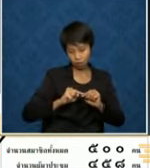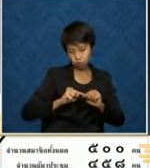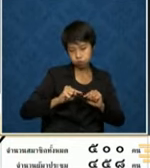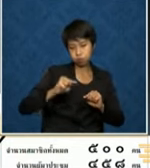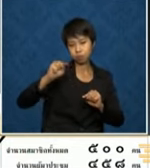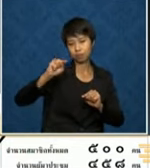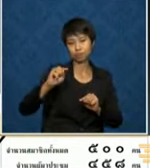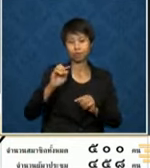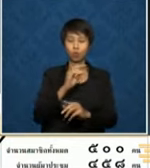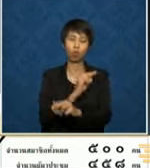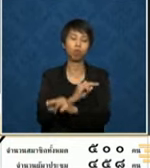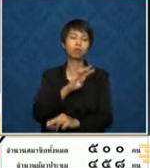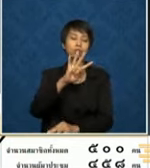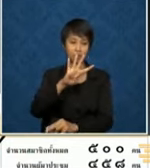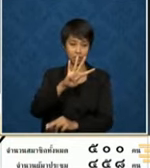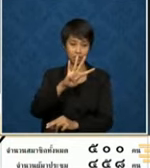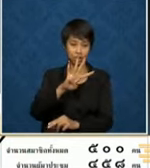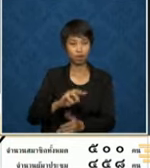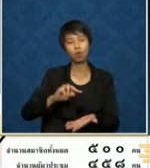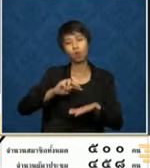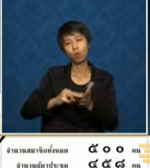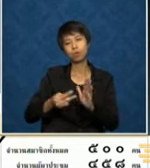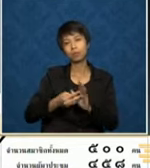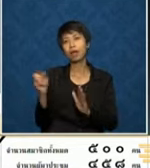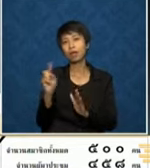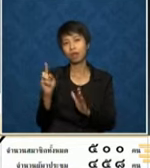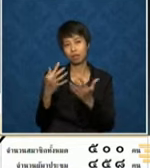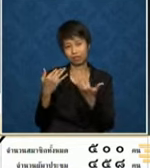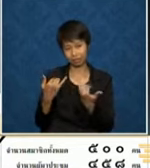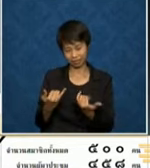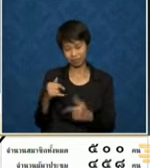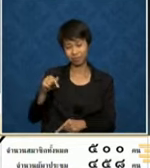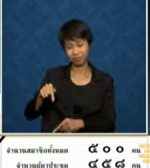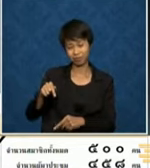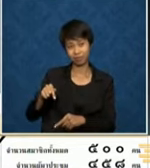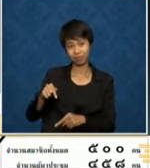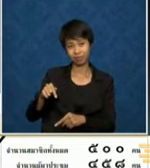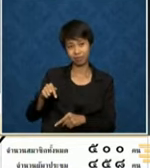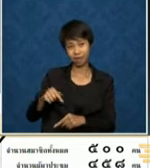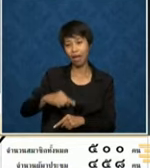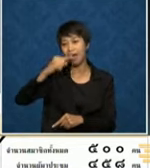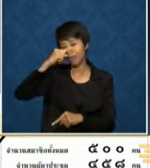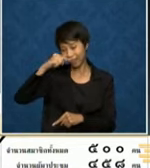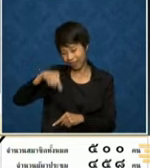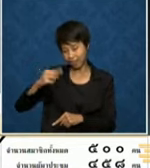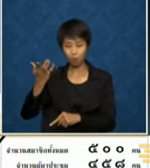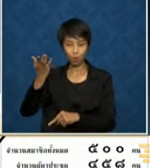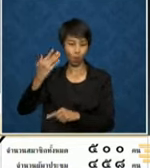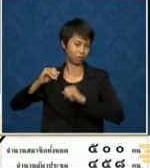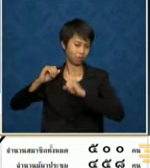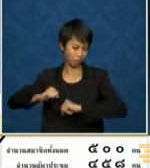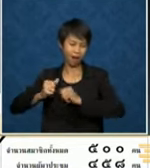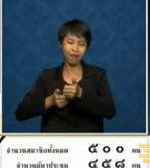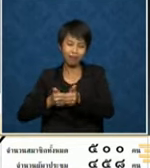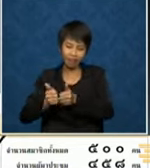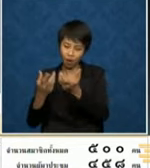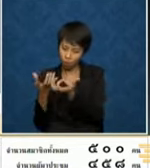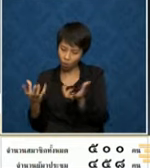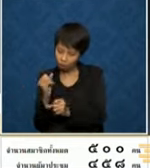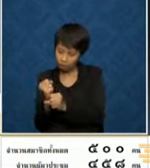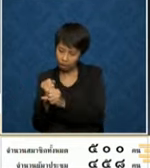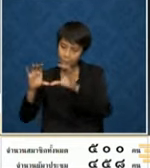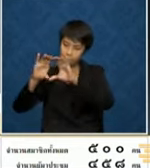ที่ผ่านมานะคะก็เท่ากับว่าเรากำลังจะสูญเสียความสามารถที่จะแข่งขันในการผลิตแอร์เ